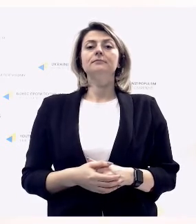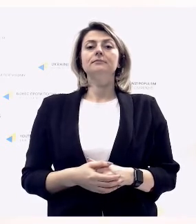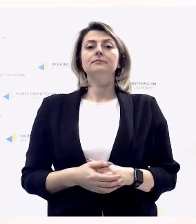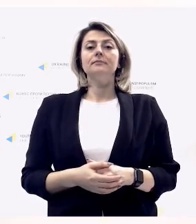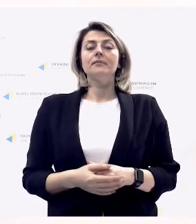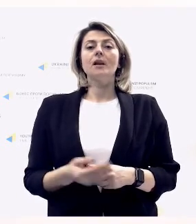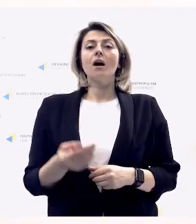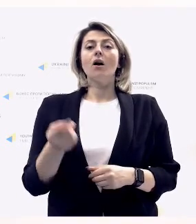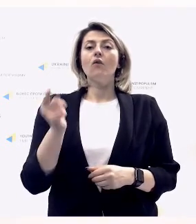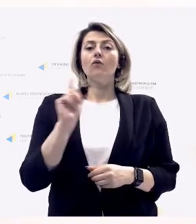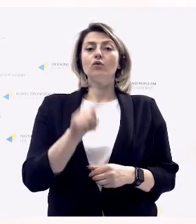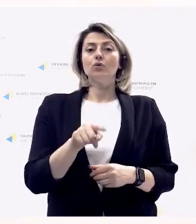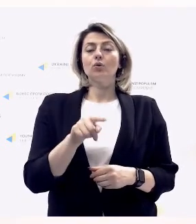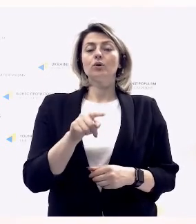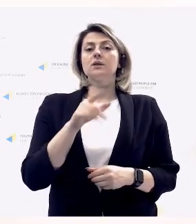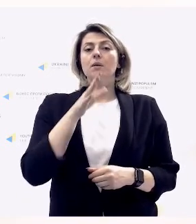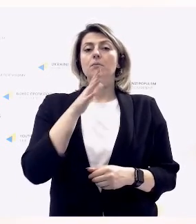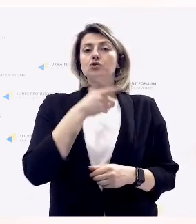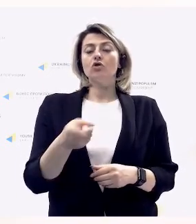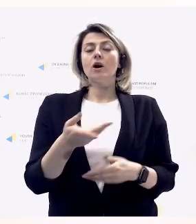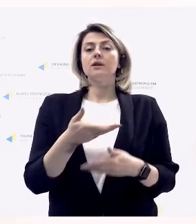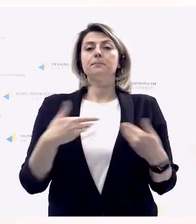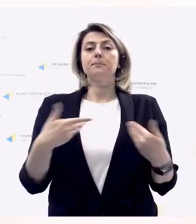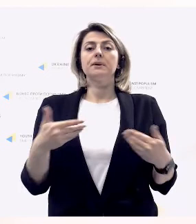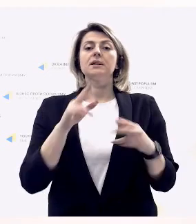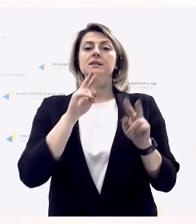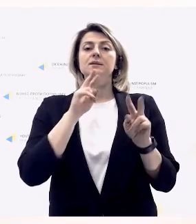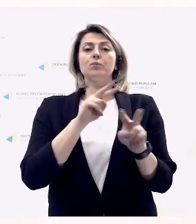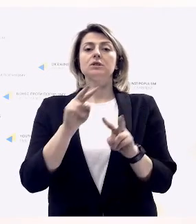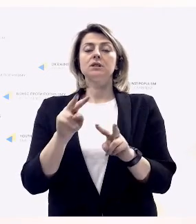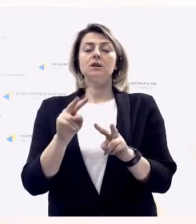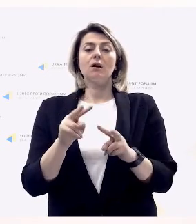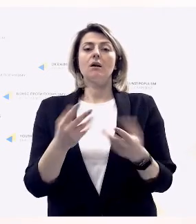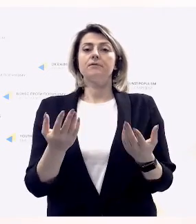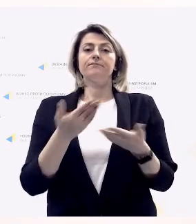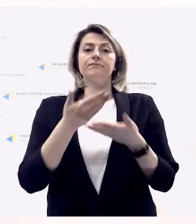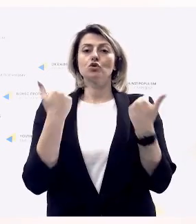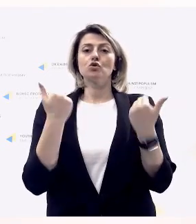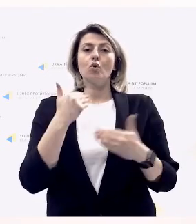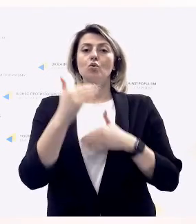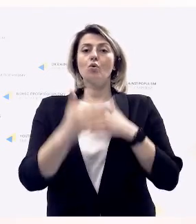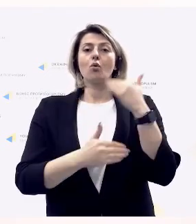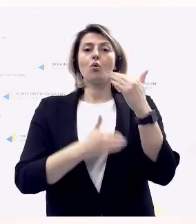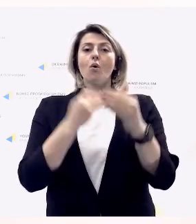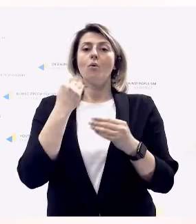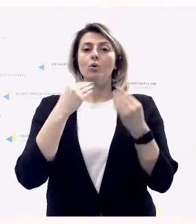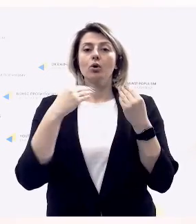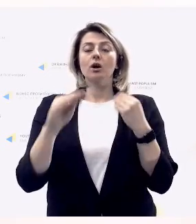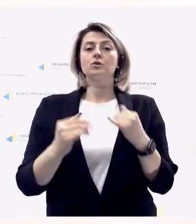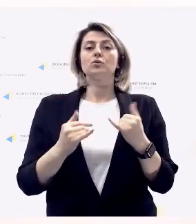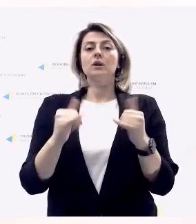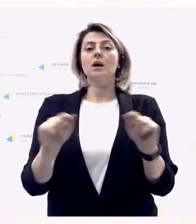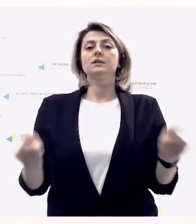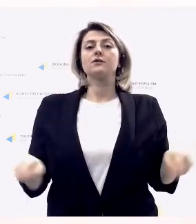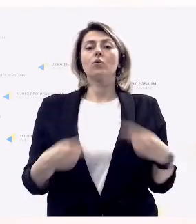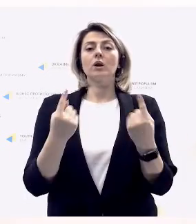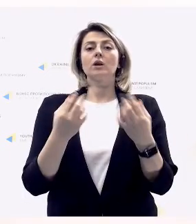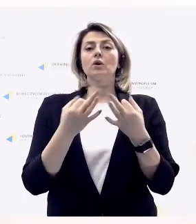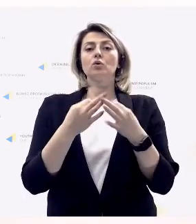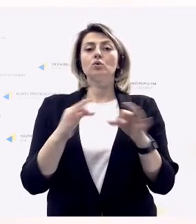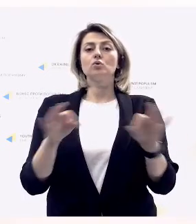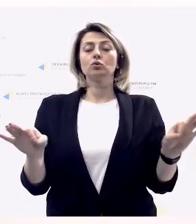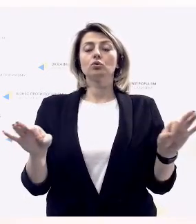в той ж самий час ми спостерігали жодного прогресу для створення доступного